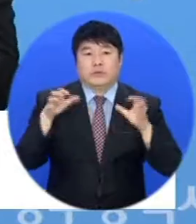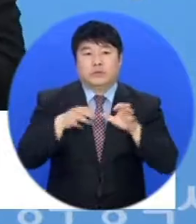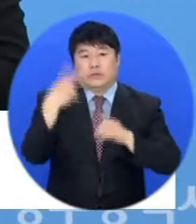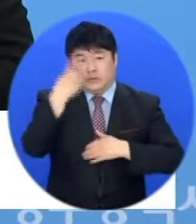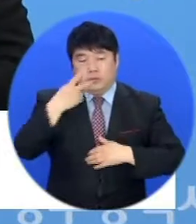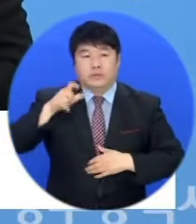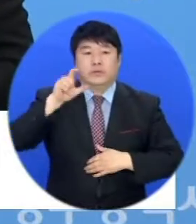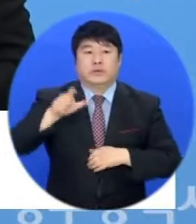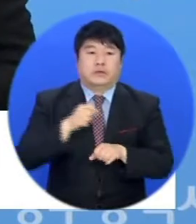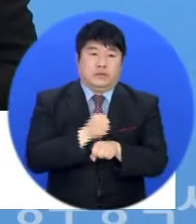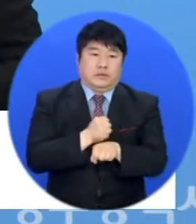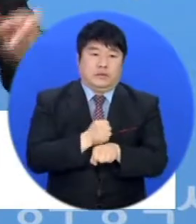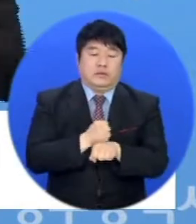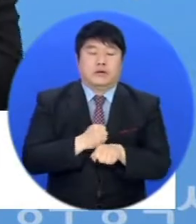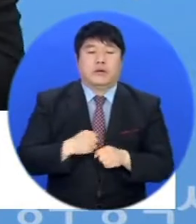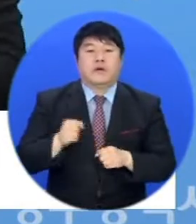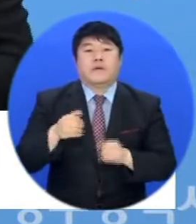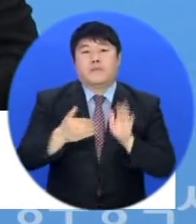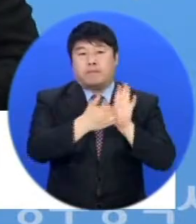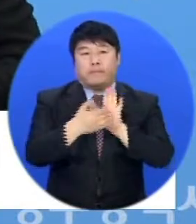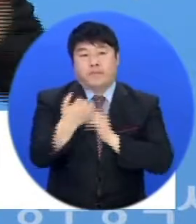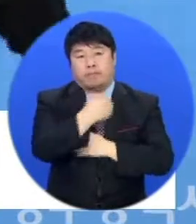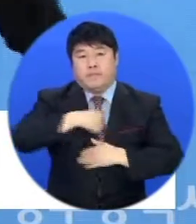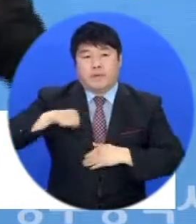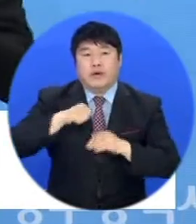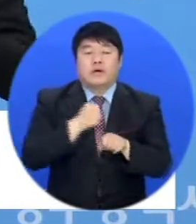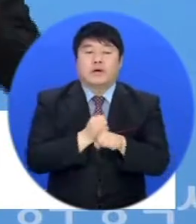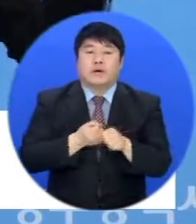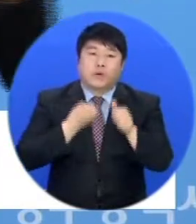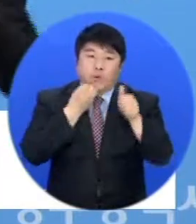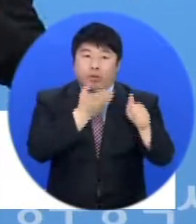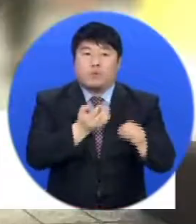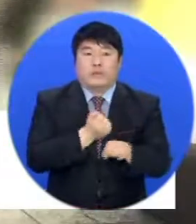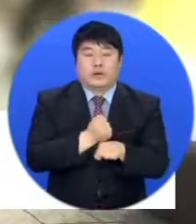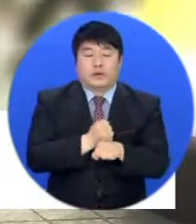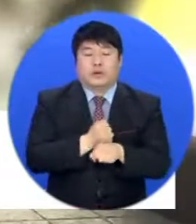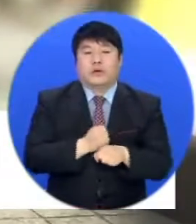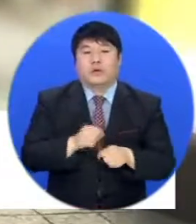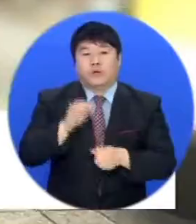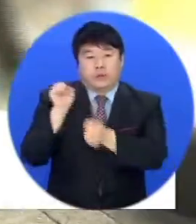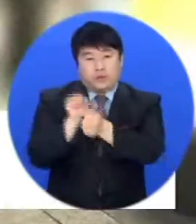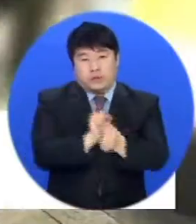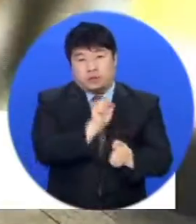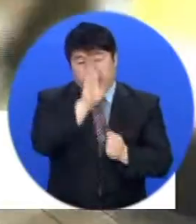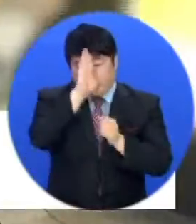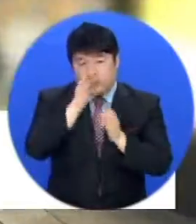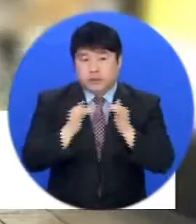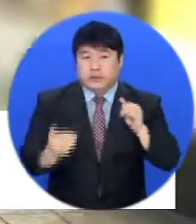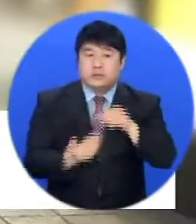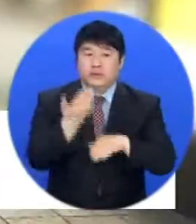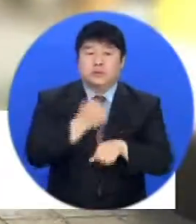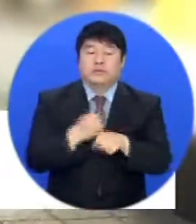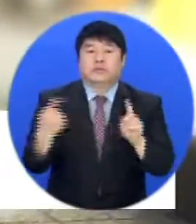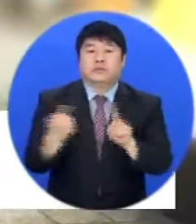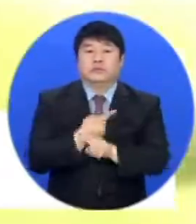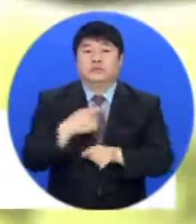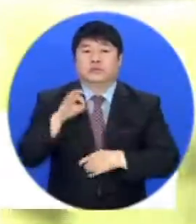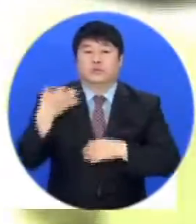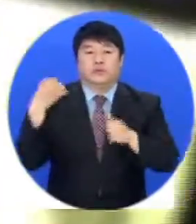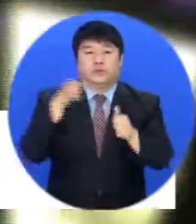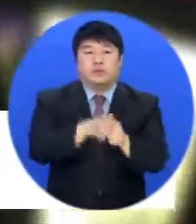강화해 방역수칙을 어긴 업소에 대해 고발 조치하고 확진자가 발생했을 경우 치료비용을 부담시킬 수